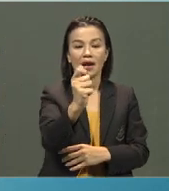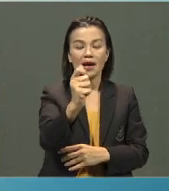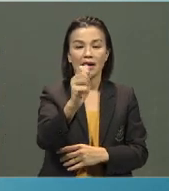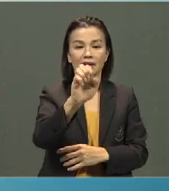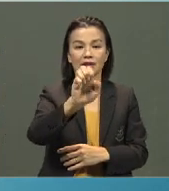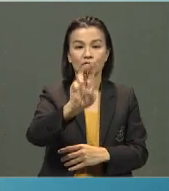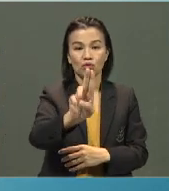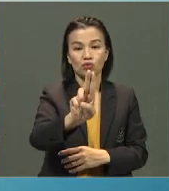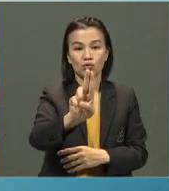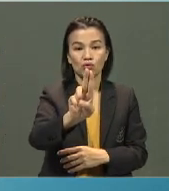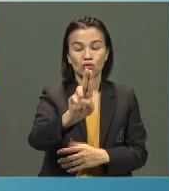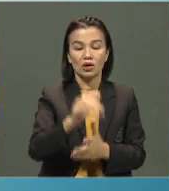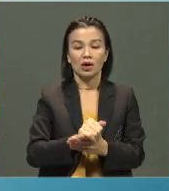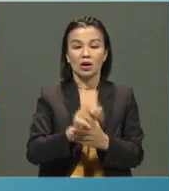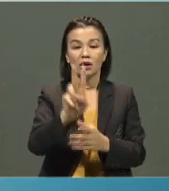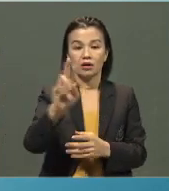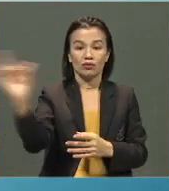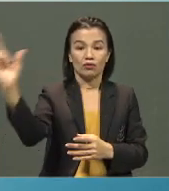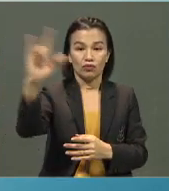กรกฎาคมเดินทางเข้ามานะครับเอ่อจับทางกรุงไคโรประเทศอียิปต์นะครับไปยังสหรัฐอาหรับอิมิเรตนะครับวันที่6